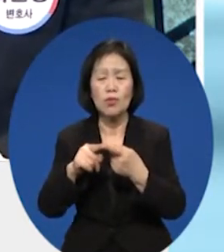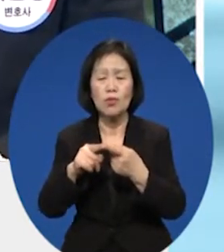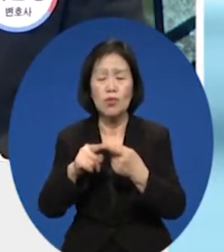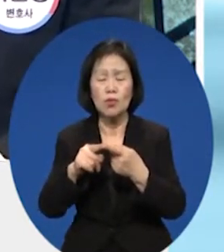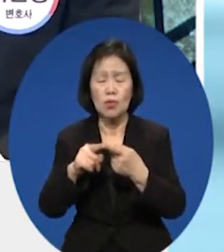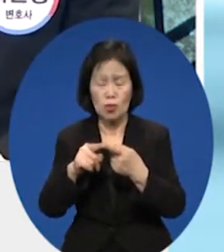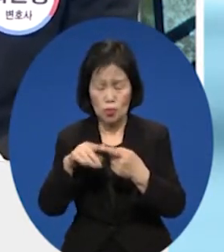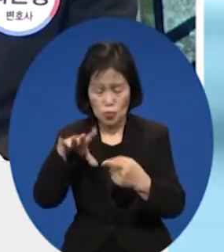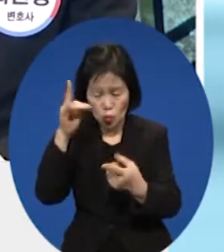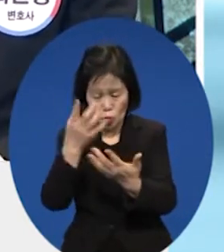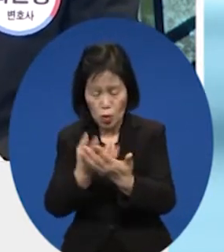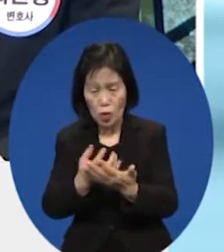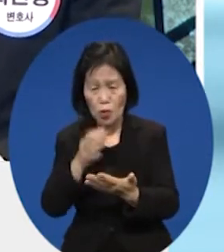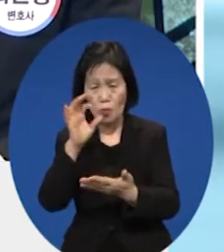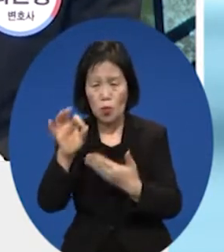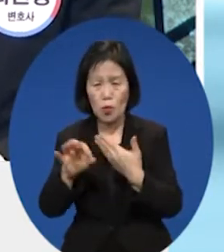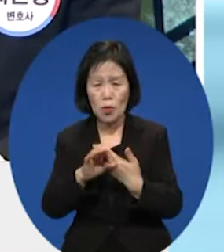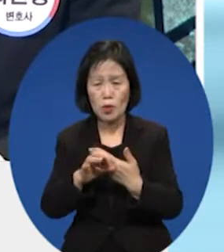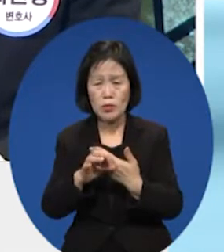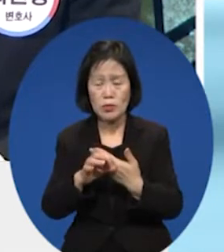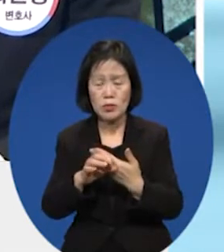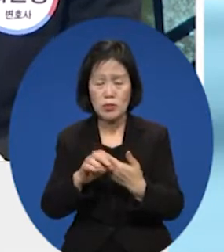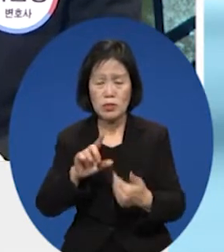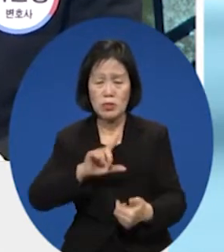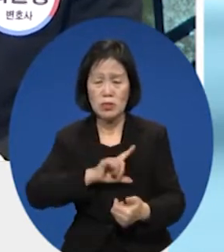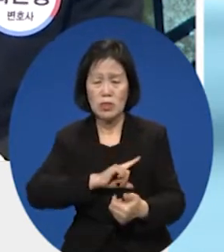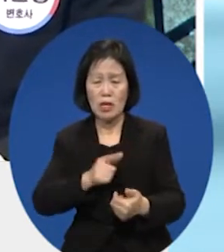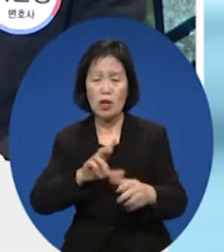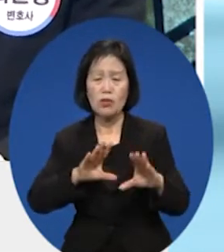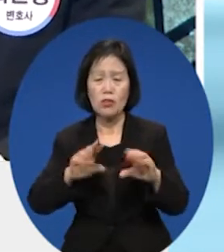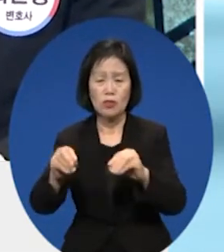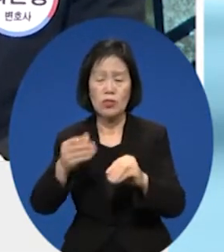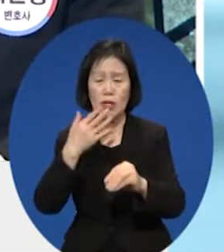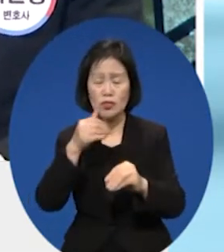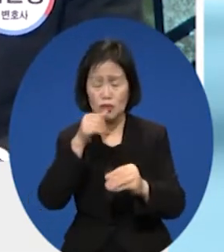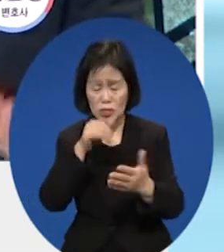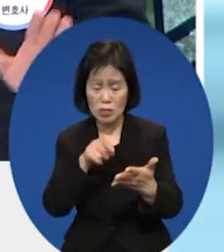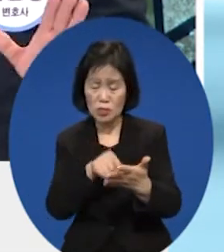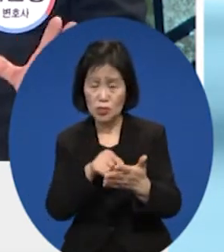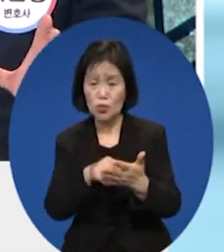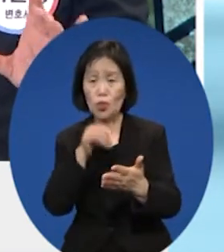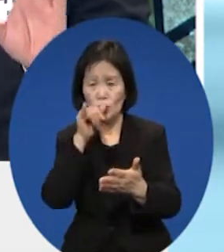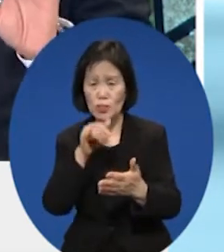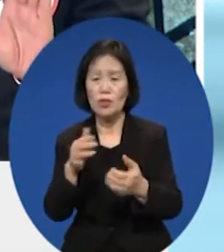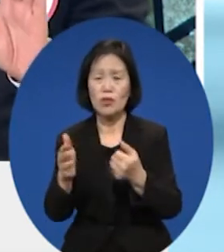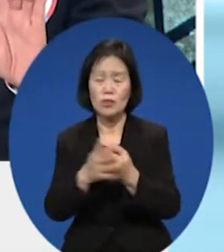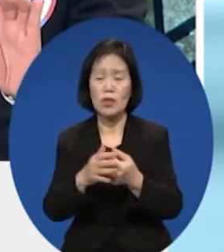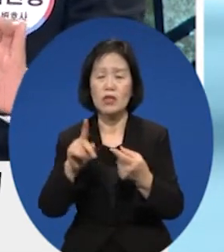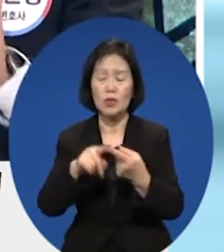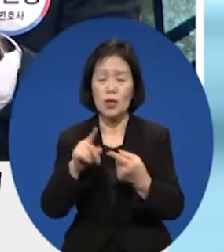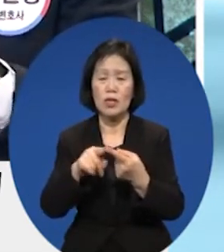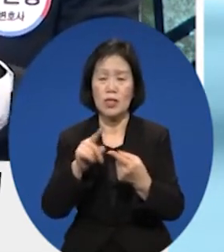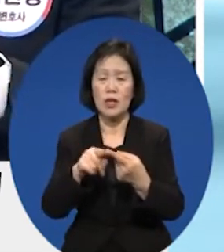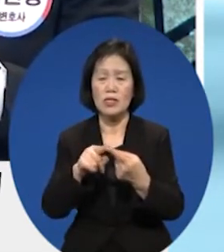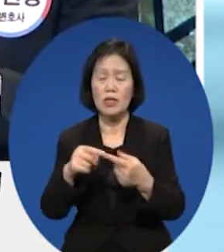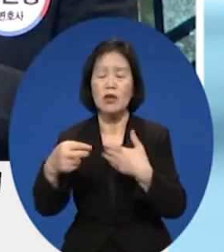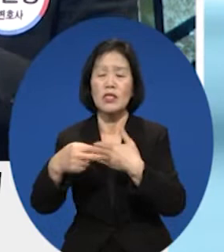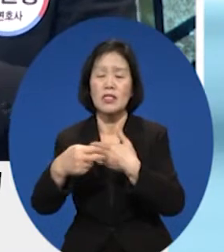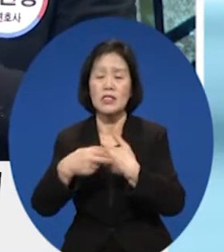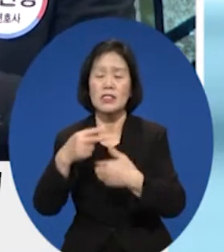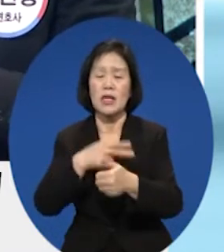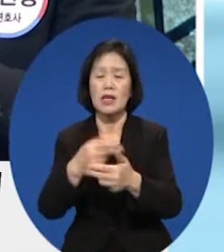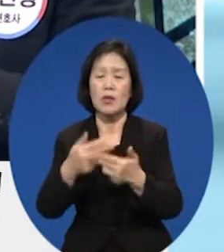보면은 이 자격이 정지될 수 있는 이런 부분이 있단 말이에요. 그렇기 때문에 그런 부분을 딱 찍어서 지금